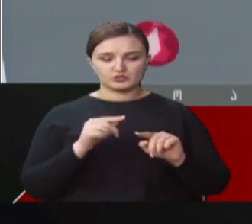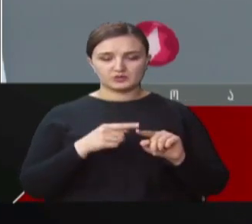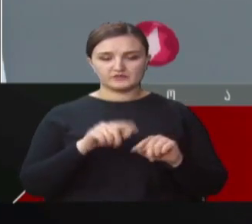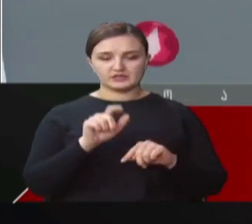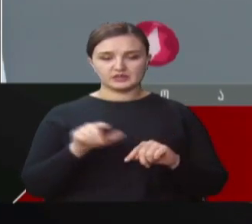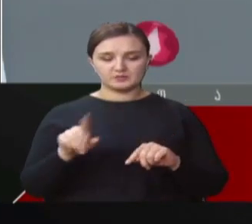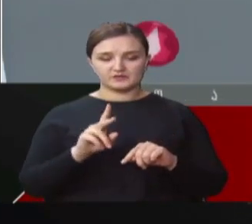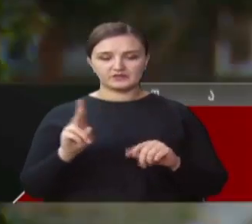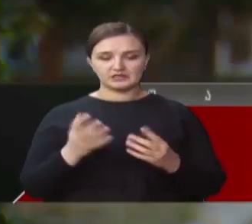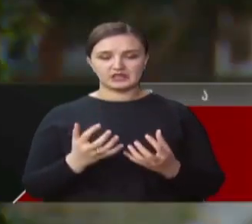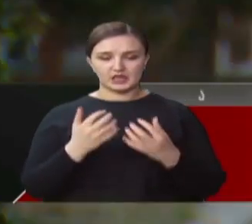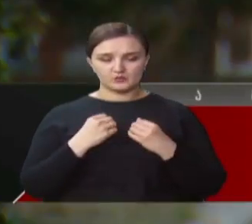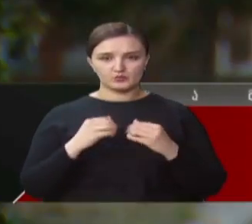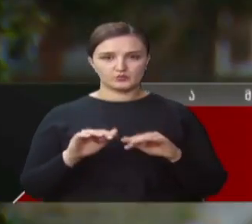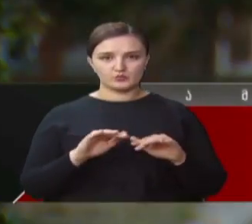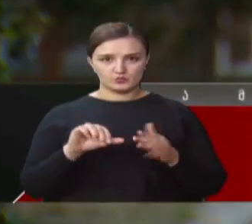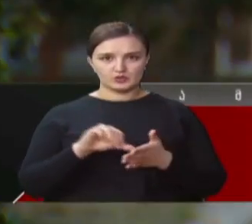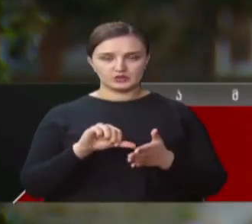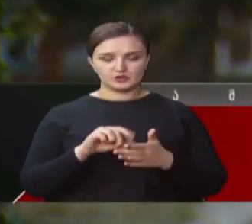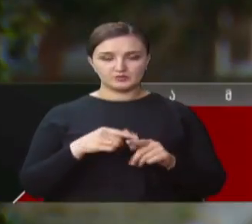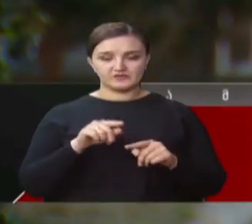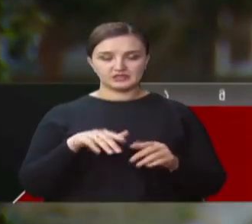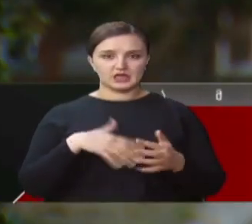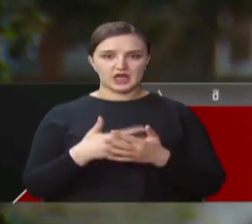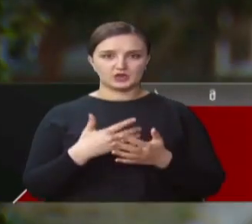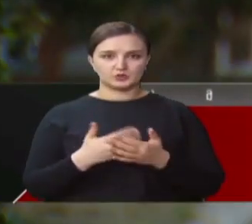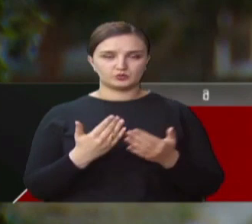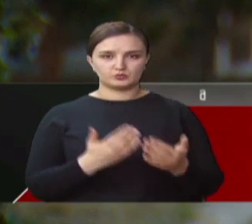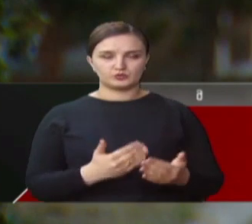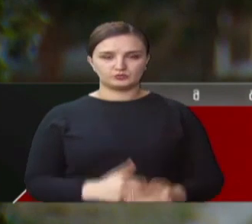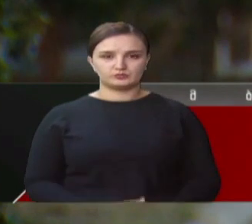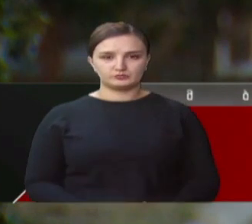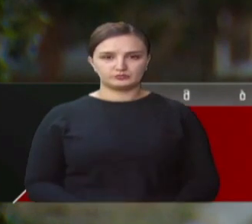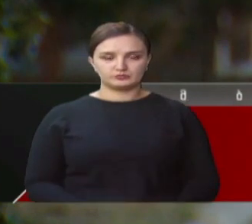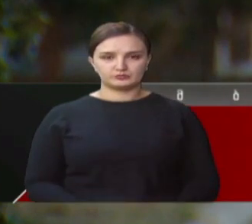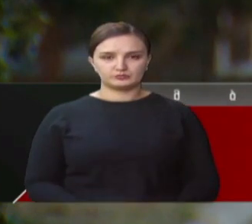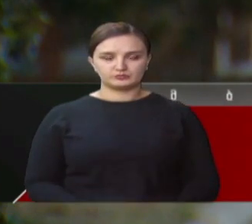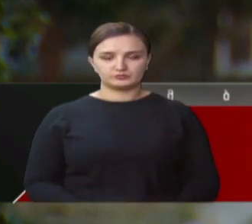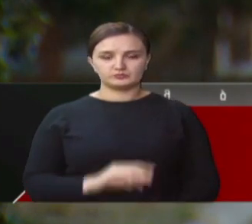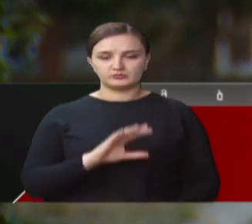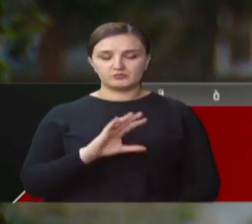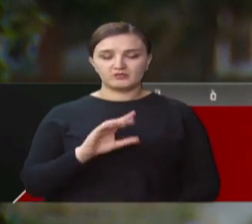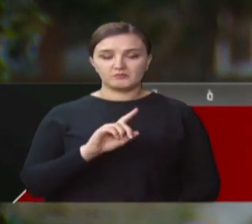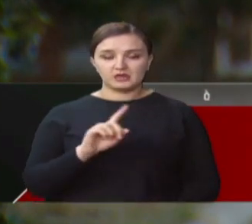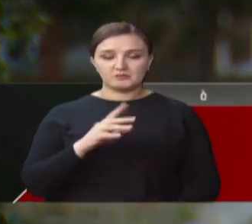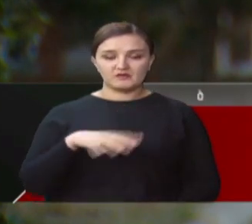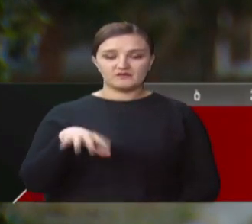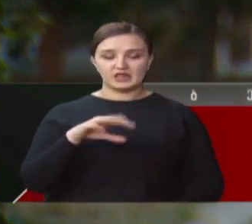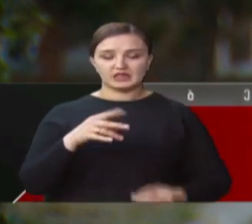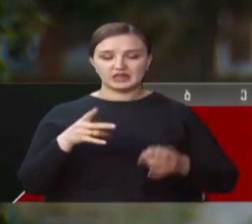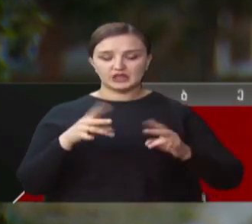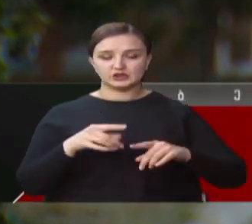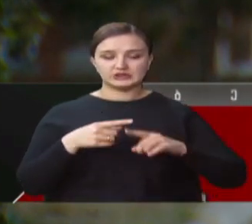ვინც ღებულობენ მონაწილეობას, ვფიქრობ, რომ არის ყველაზე აქტიური ნაწილი, მაგრამ ყველა დანარჩენი, ვისაც შეიძლება